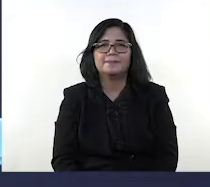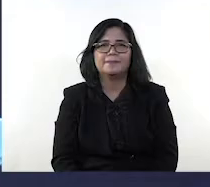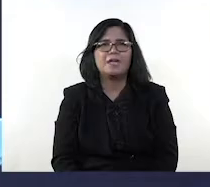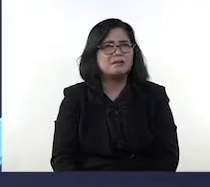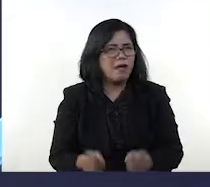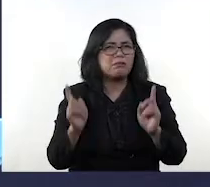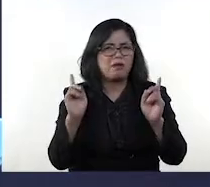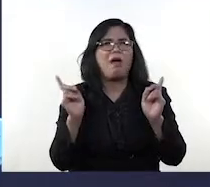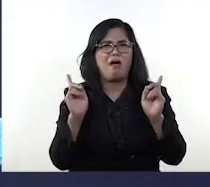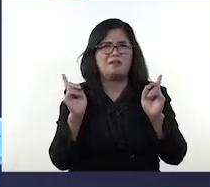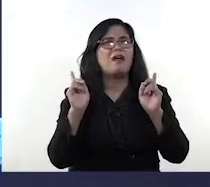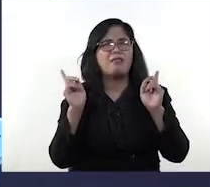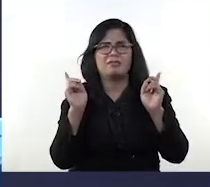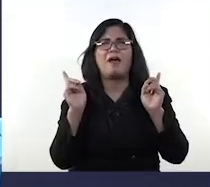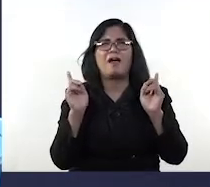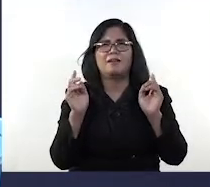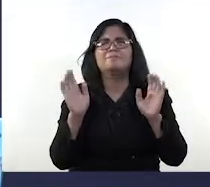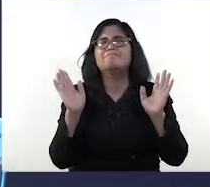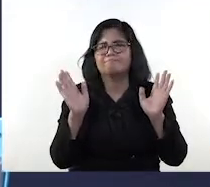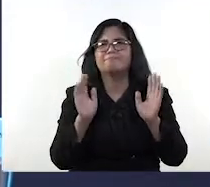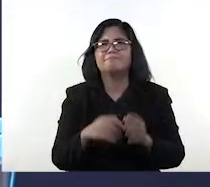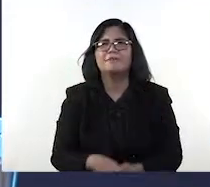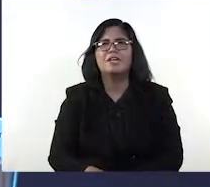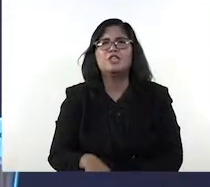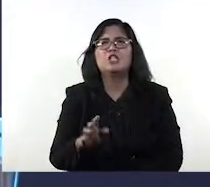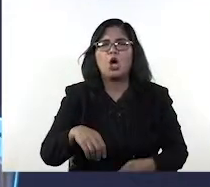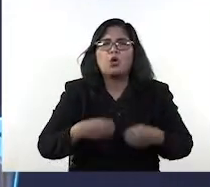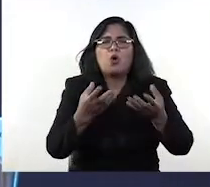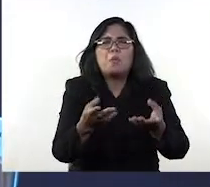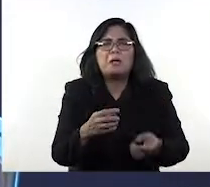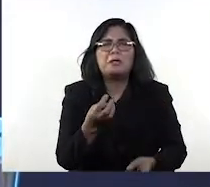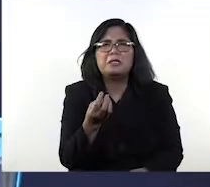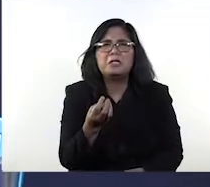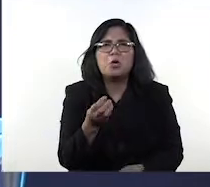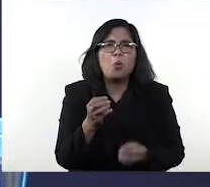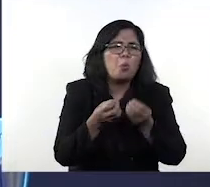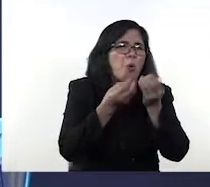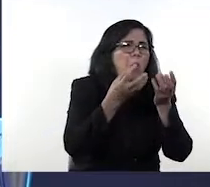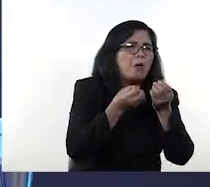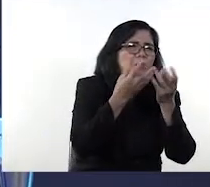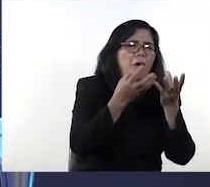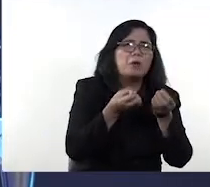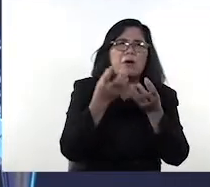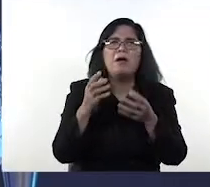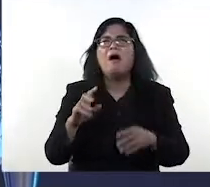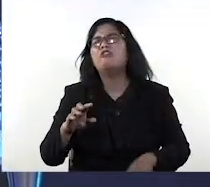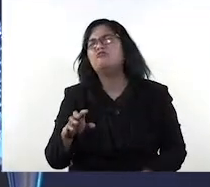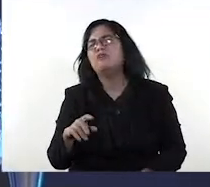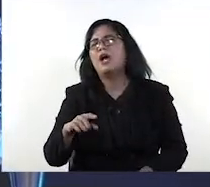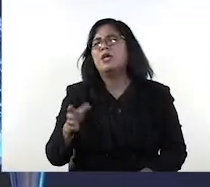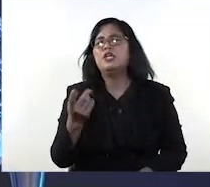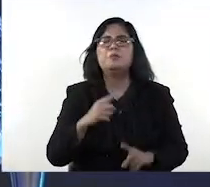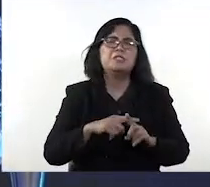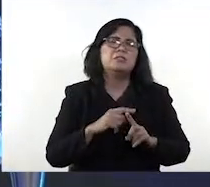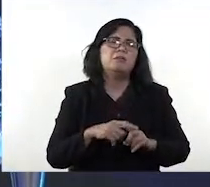hai sapanya Hai jangan musim berkorban sedikit blog keluar koar sana aku hidup itu berat ya Aduh screen